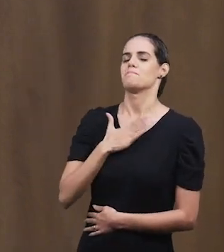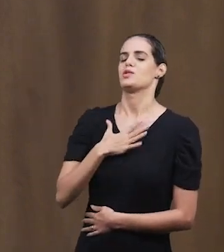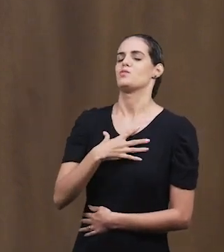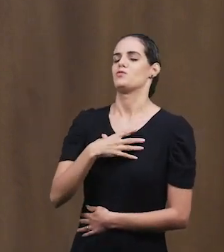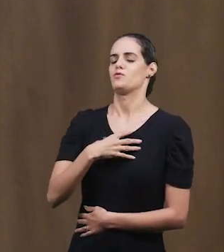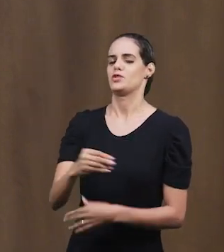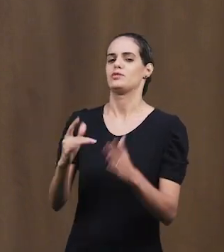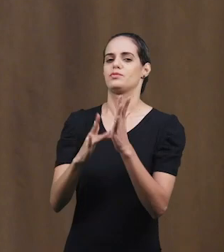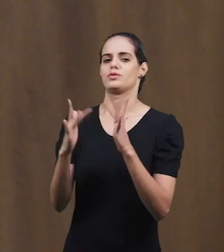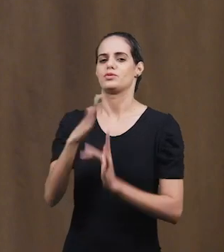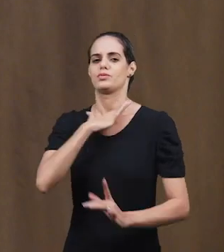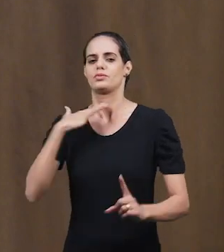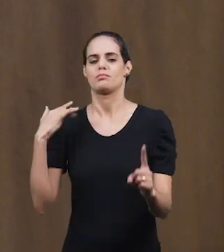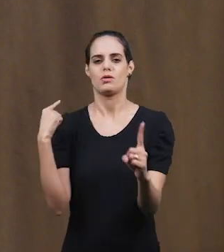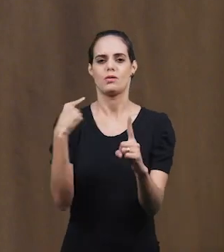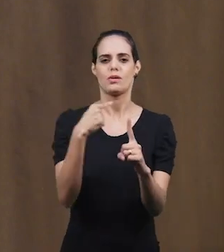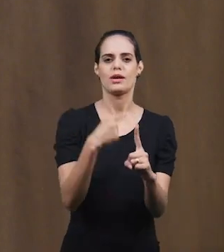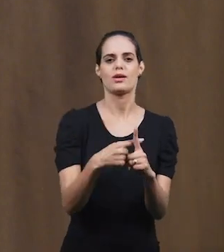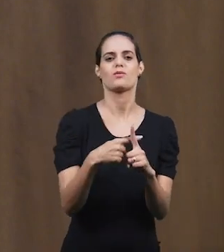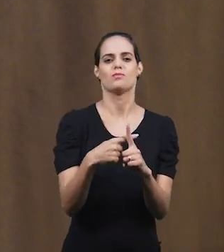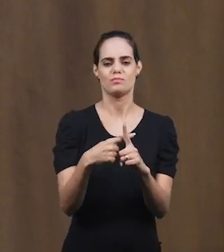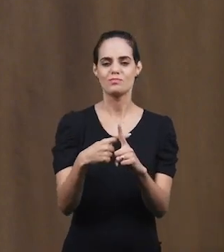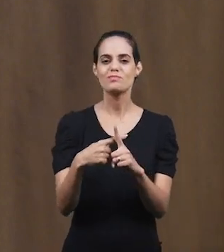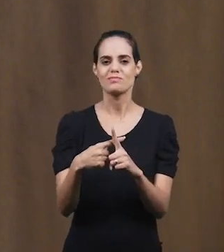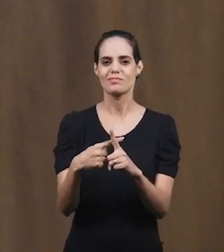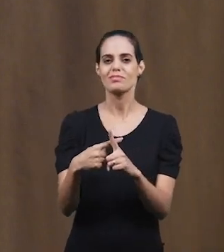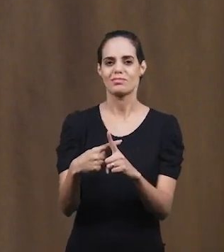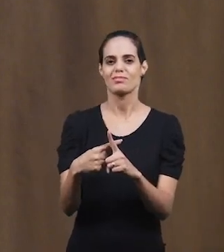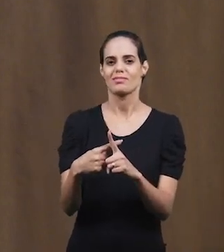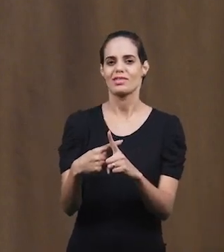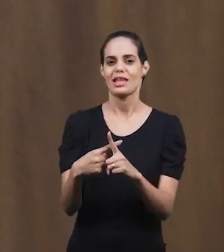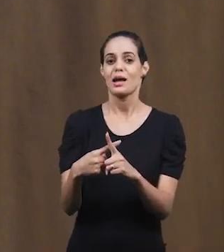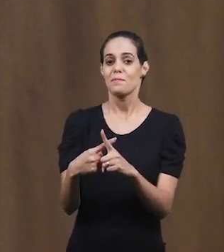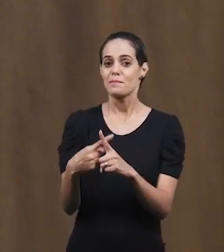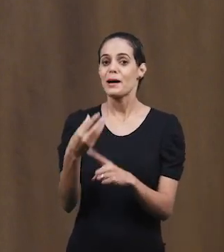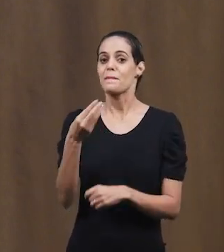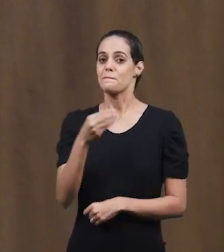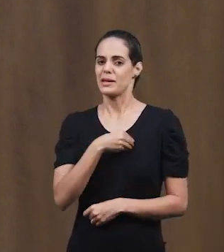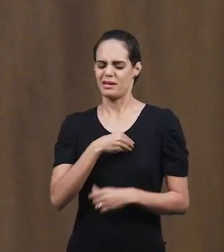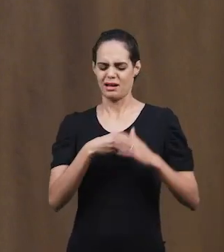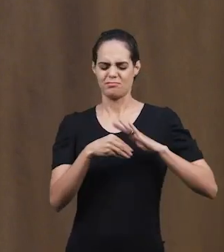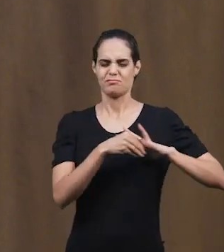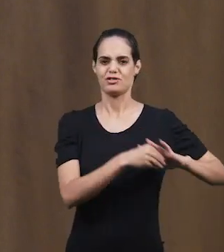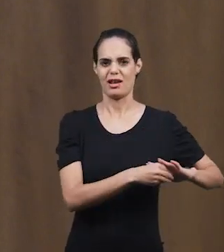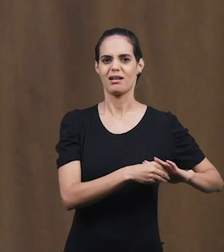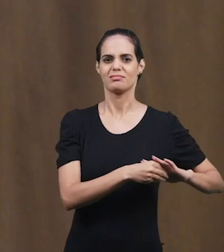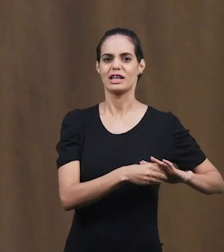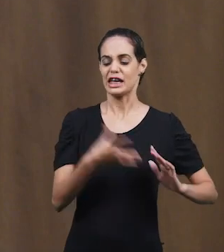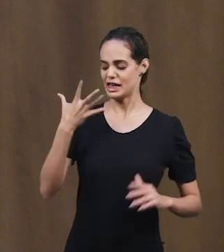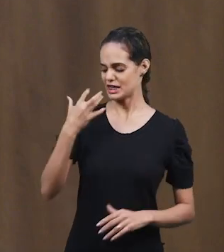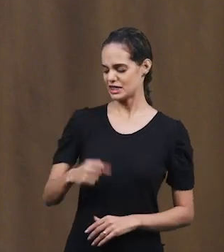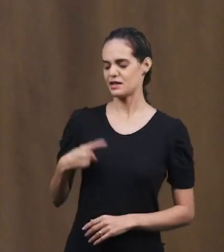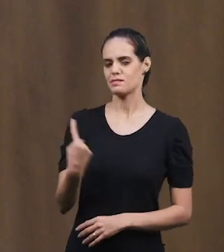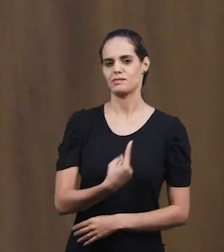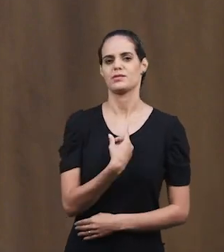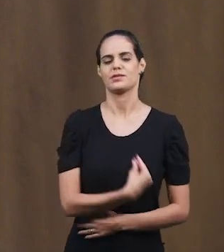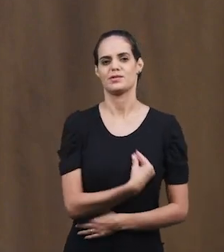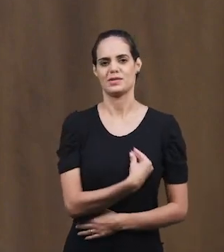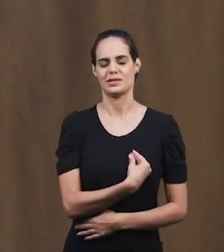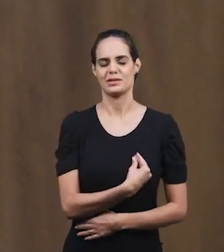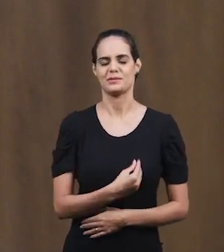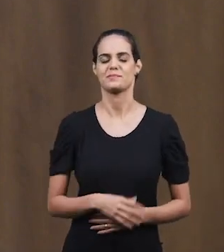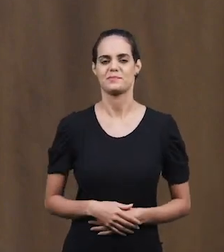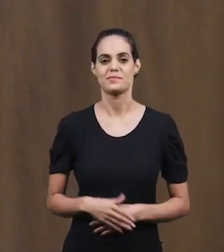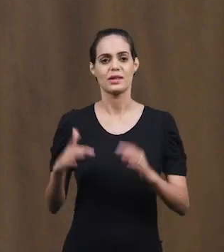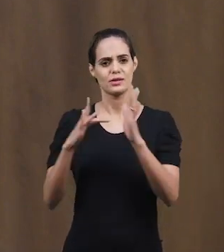parfait de son Fils Jésus a fait pour nous. Il nous reçoit dans sa présence. Et nous pouvons entrer dans la présence du Seigneur. Dieu